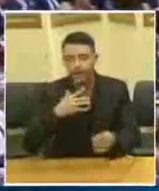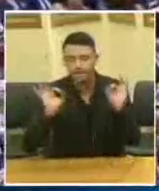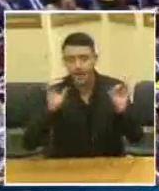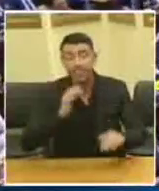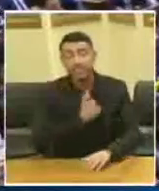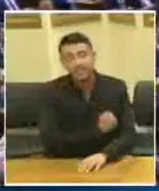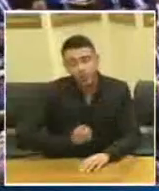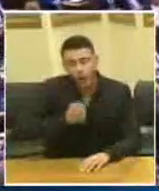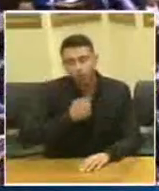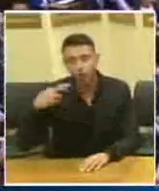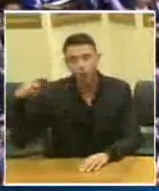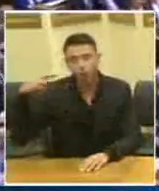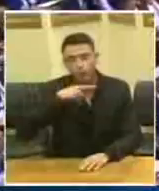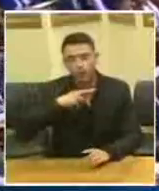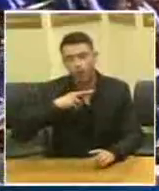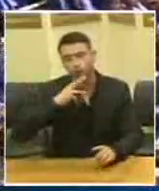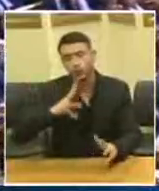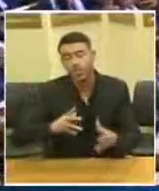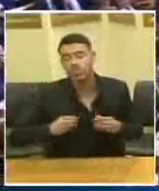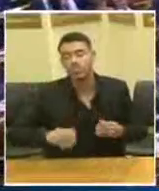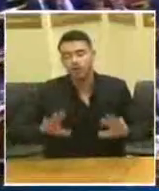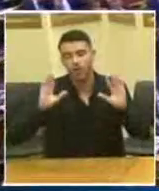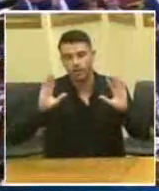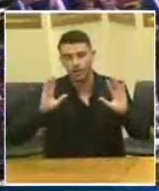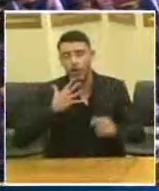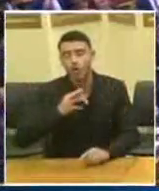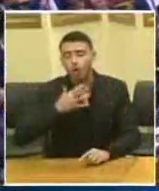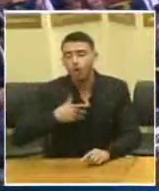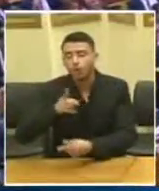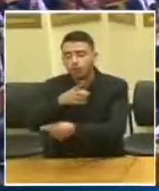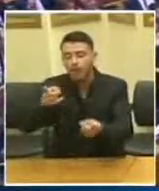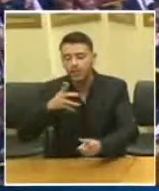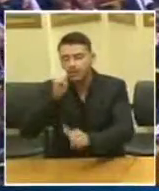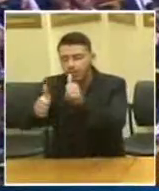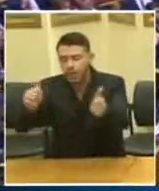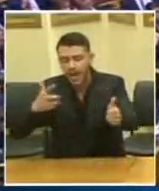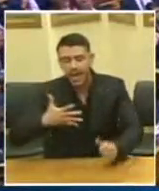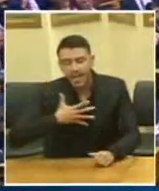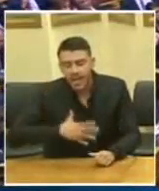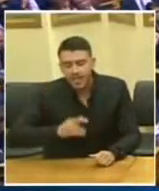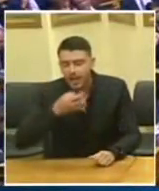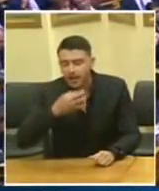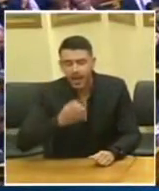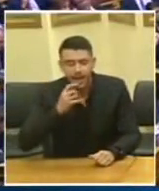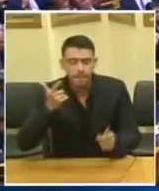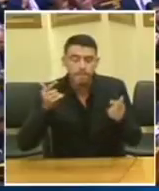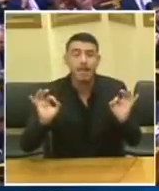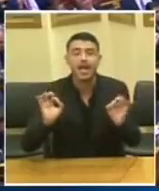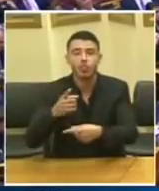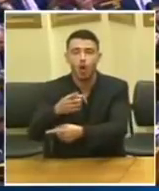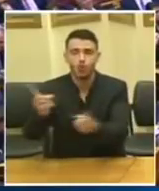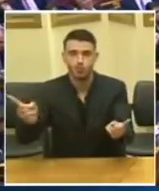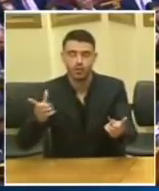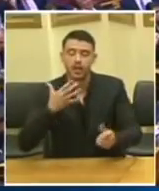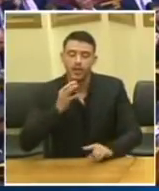δέχτηκε, διότι ήθελε να αυτοαποκαλούνται Μακεδόνες και γι' αυτό παρετείται από την κυβέρνηση. Αυτά για να θυμούνται